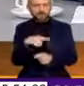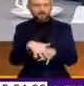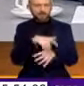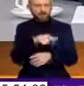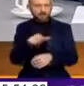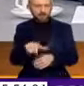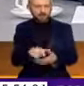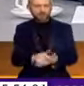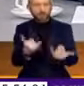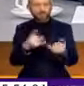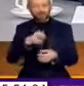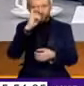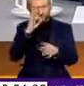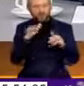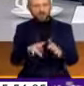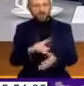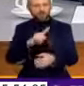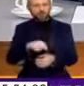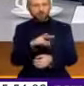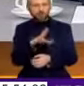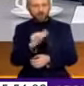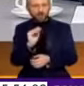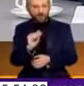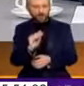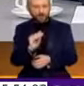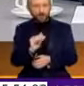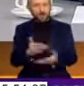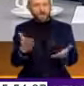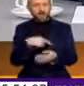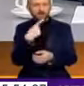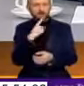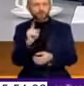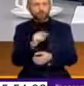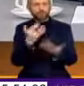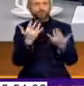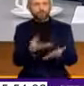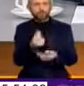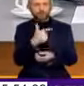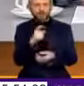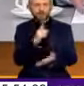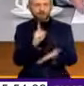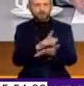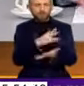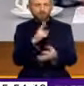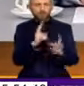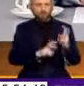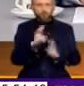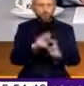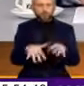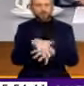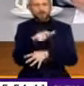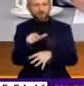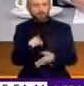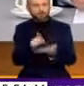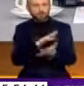населення. Зараз держава діє на вимогу Міжнародного валютного фонду, який каже, що вимоги ціна на газ має бути для промисловості і для населення